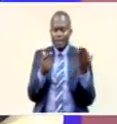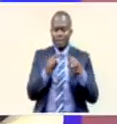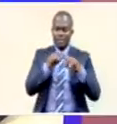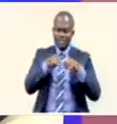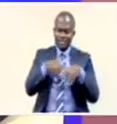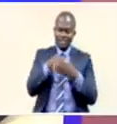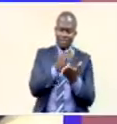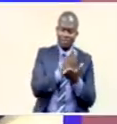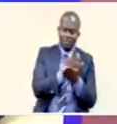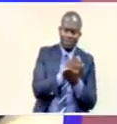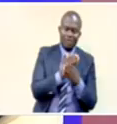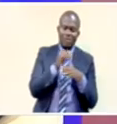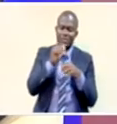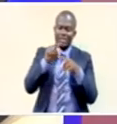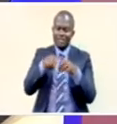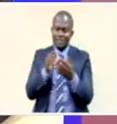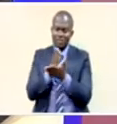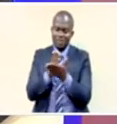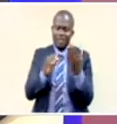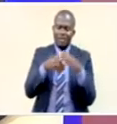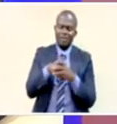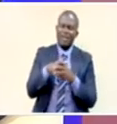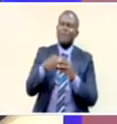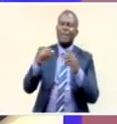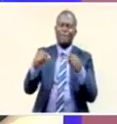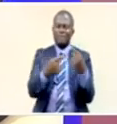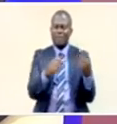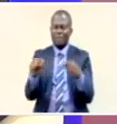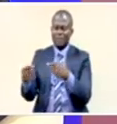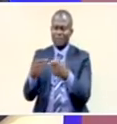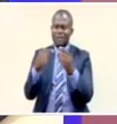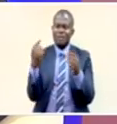bishingira ku kuri byaba bidashingiye ku kuri byaba ibyo kwanduranya gusa byaba ibyo